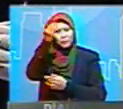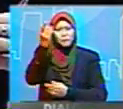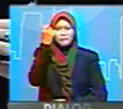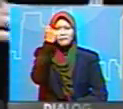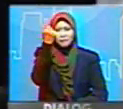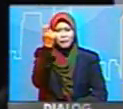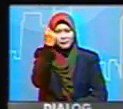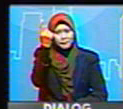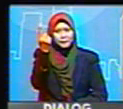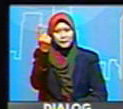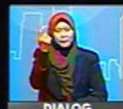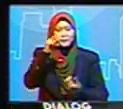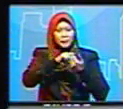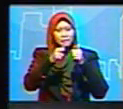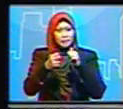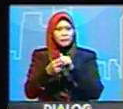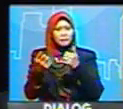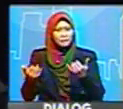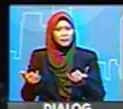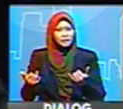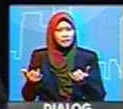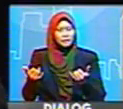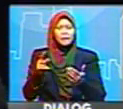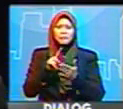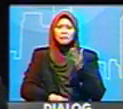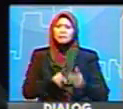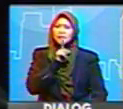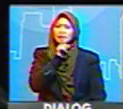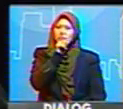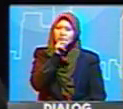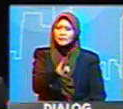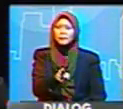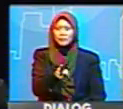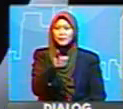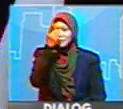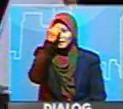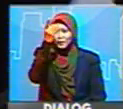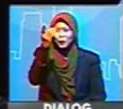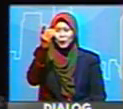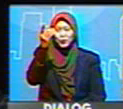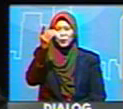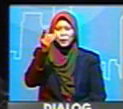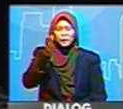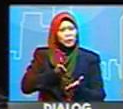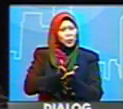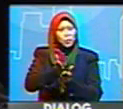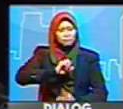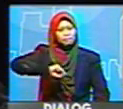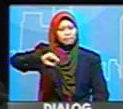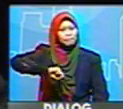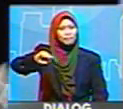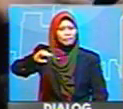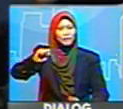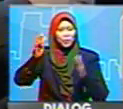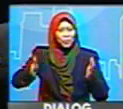di dalam senario sekarang ini apa sebenarnya yang menyebabkan Datuk terus lantang memerangi orang